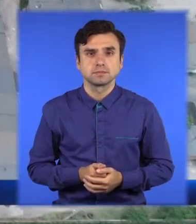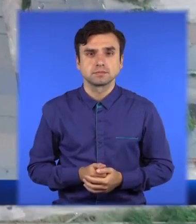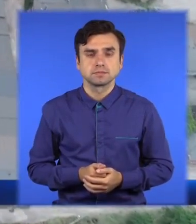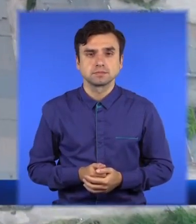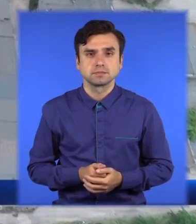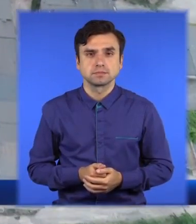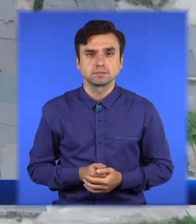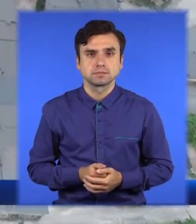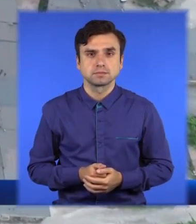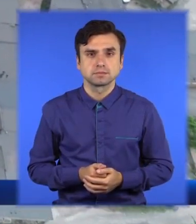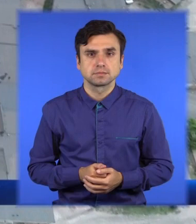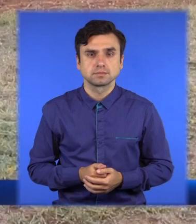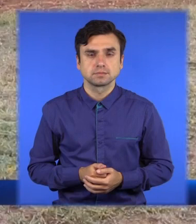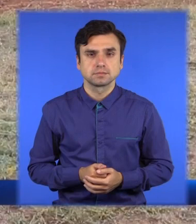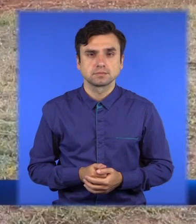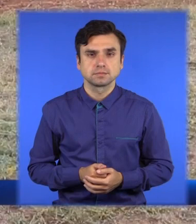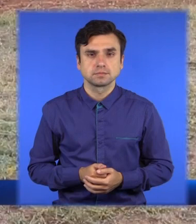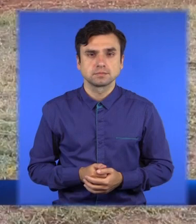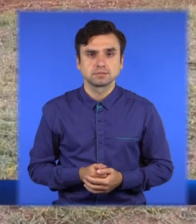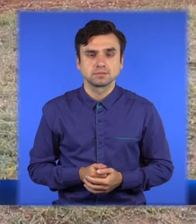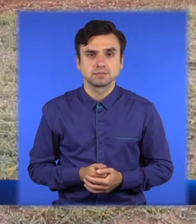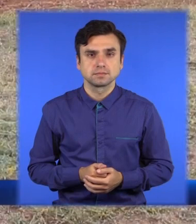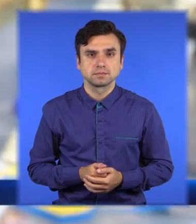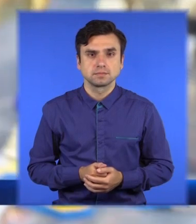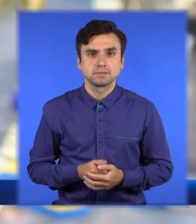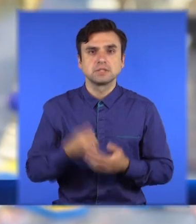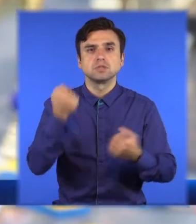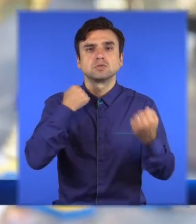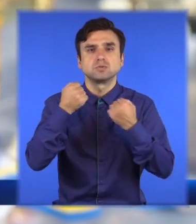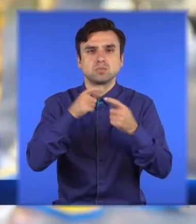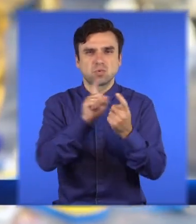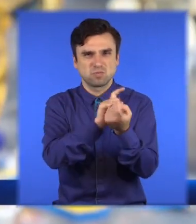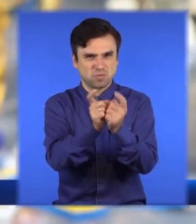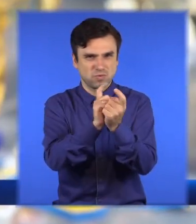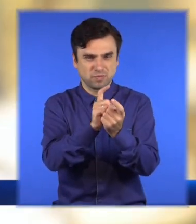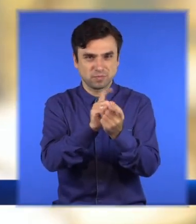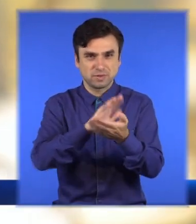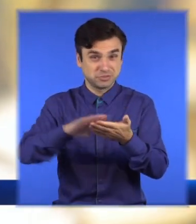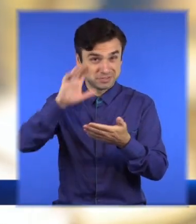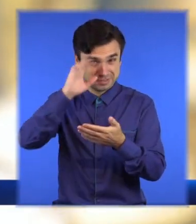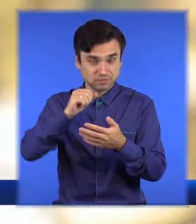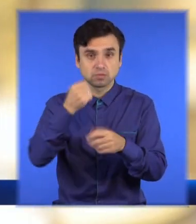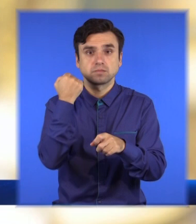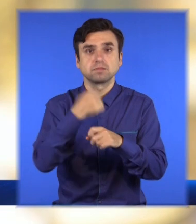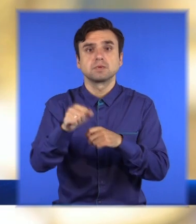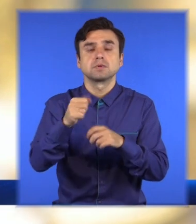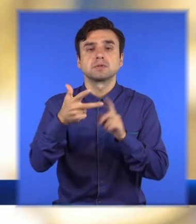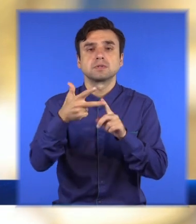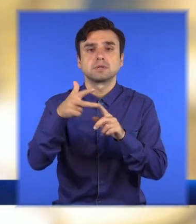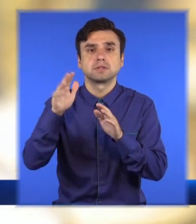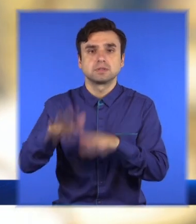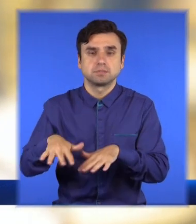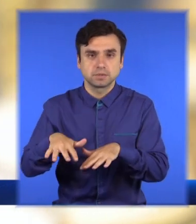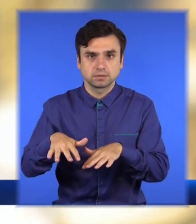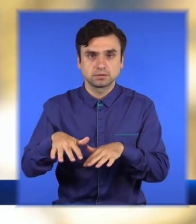активній підтримці вболівальників та великій жаги до перемоги криворізький гонщик під номером 20 Олег Конторес набрав максимальну кількість балів